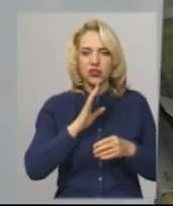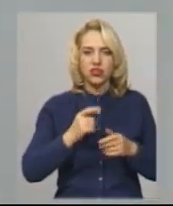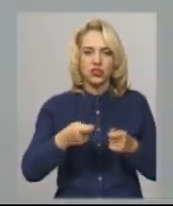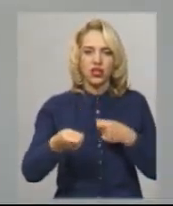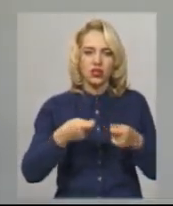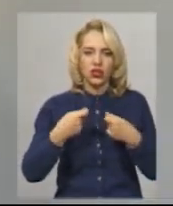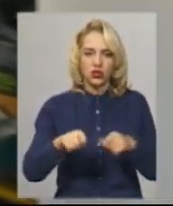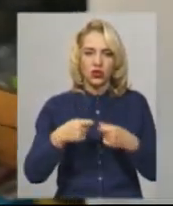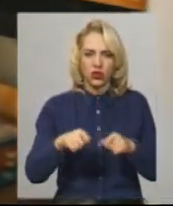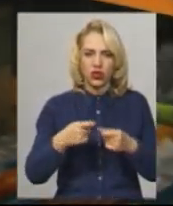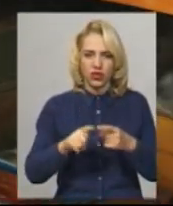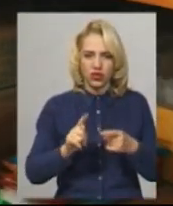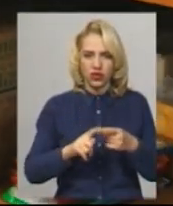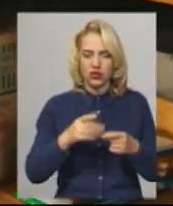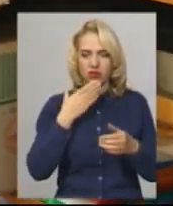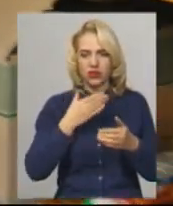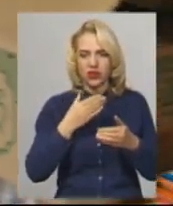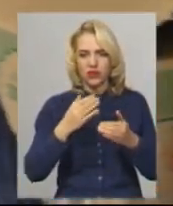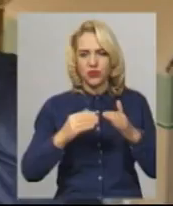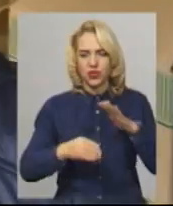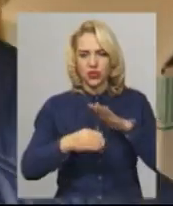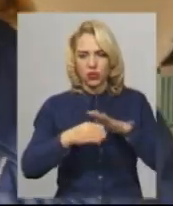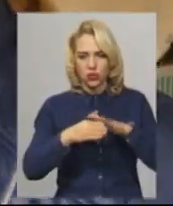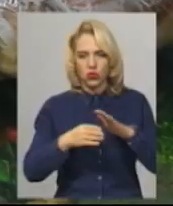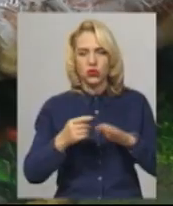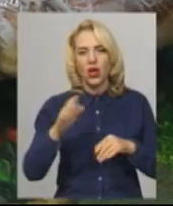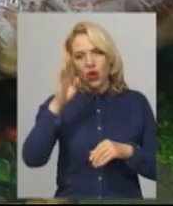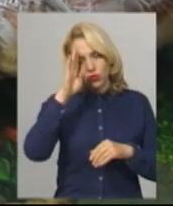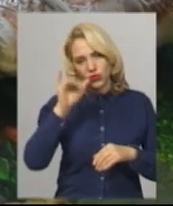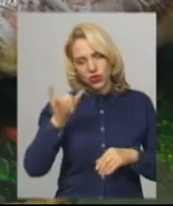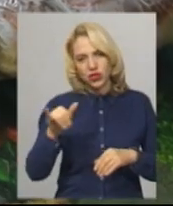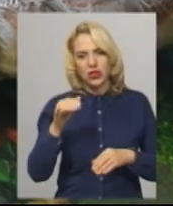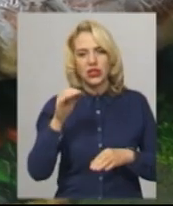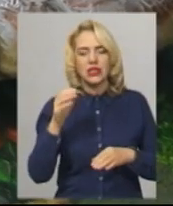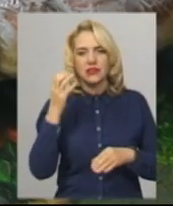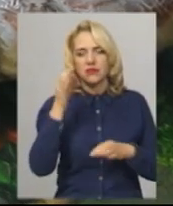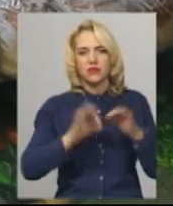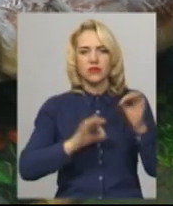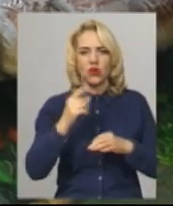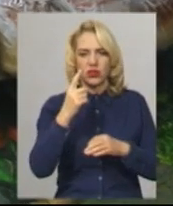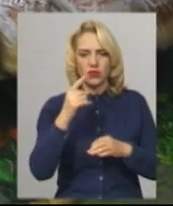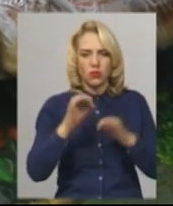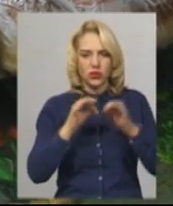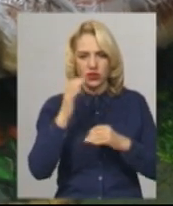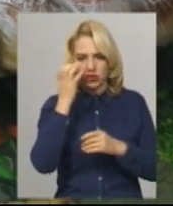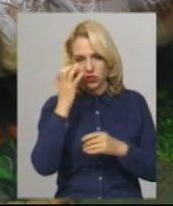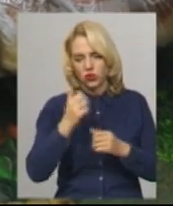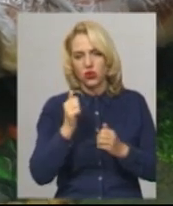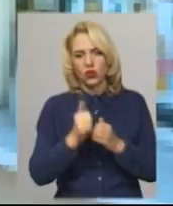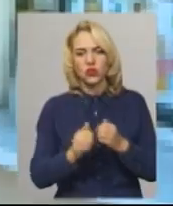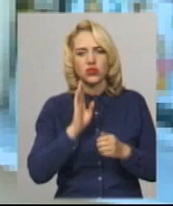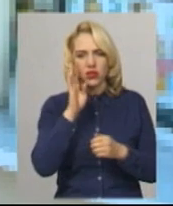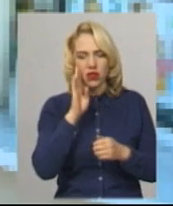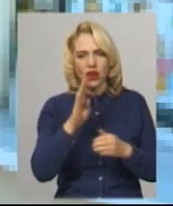свого цивільного чоловіка Олександра Тваржинського, зір якого 1%. Кожного ранку Олена зазвичай торгує гарячими пиріжками з 10